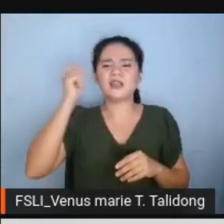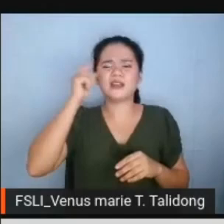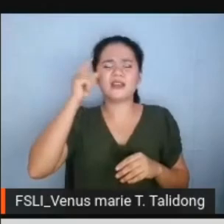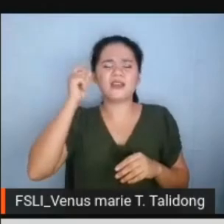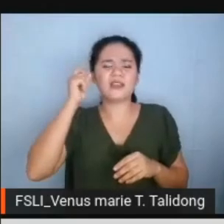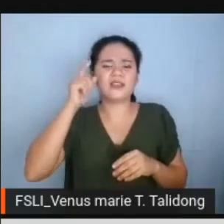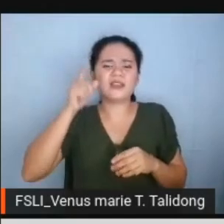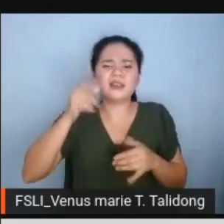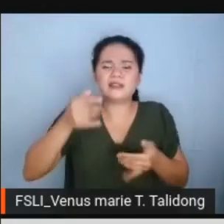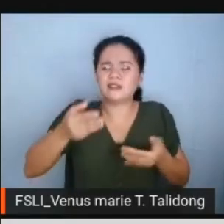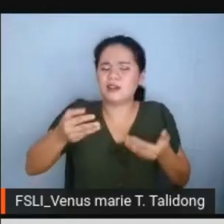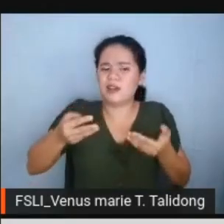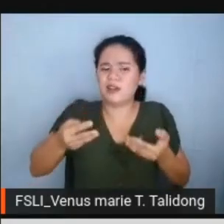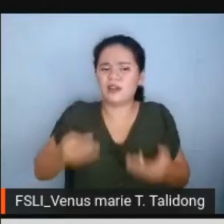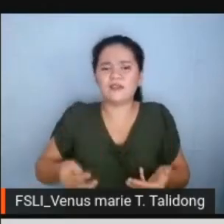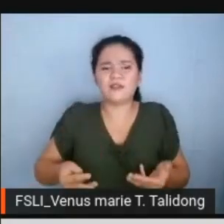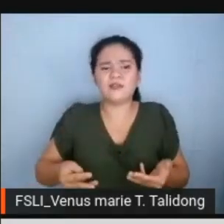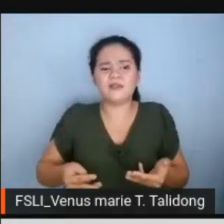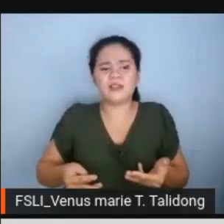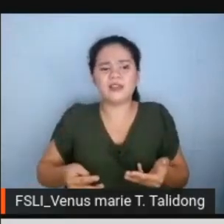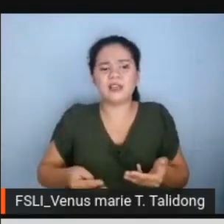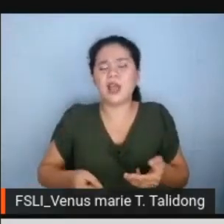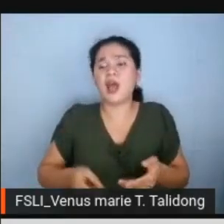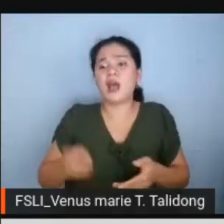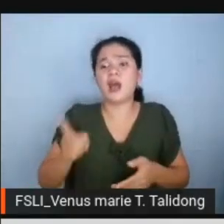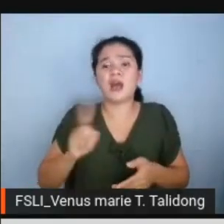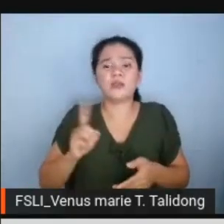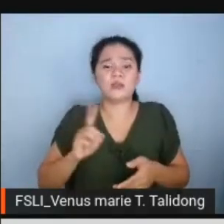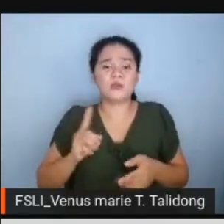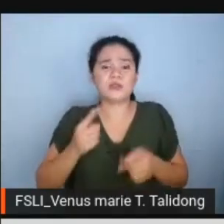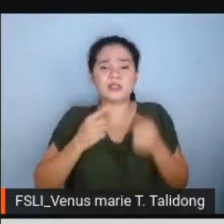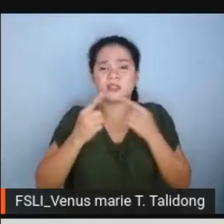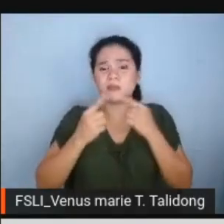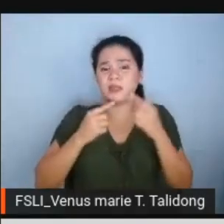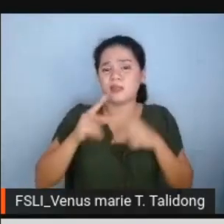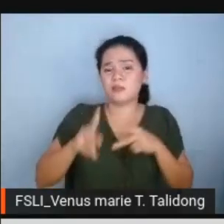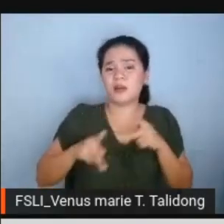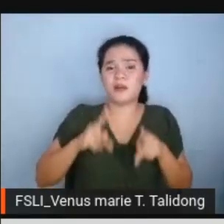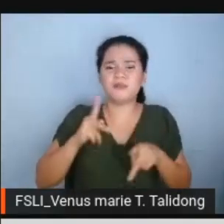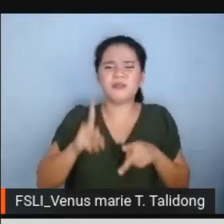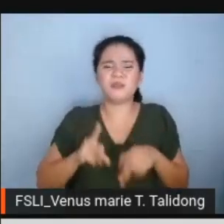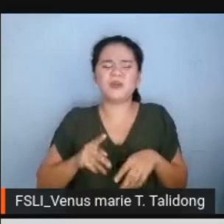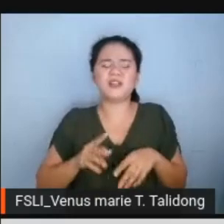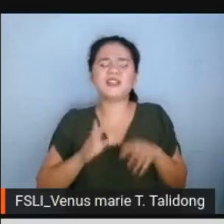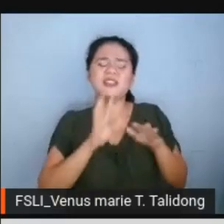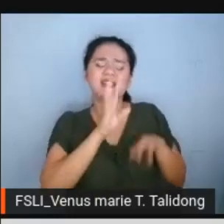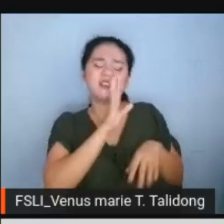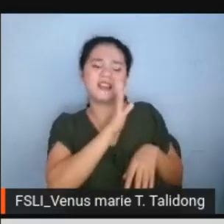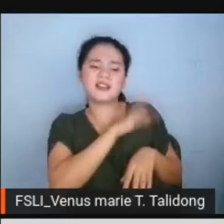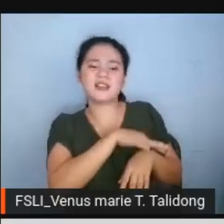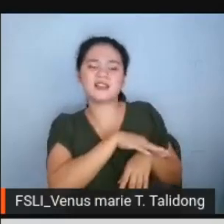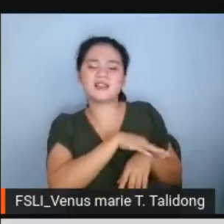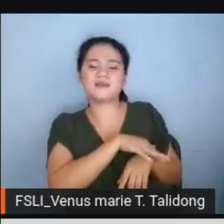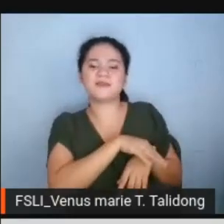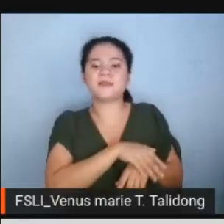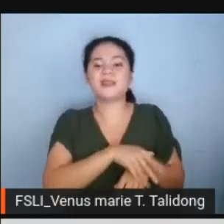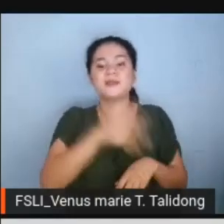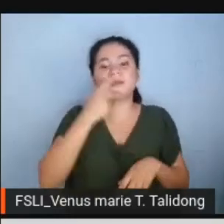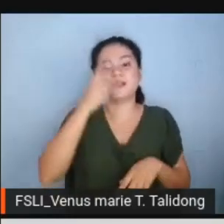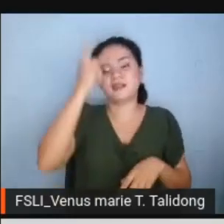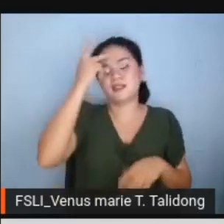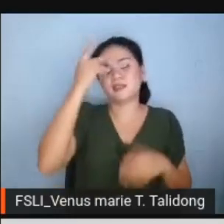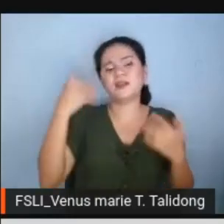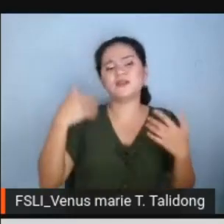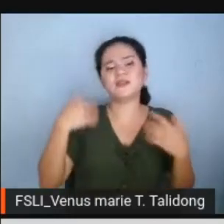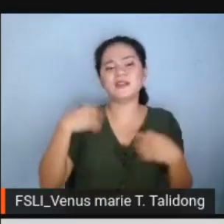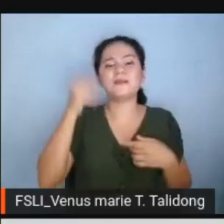bang masasabi ng mga tao when I grow up kasi ganito yung kondisyon ko. Although they have that in mind, but